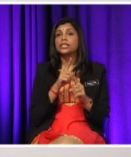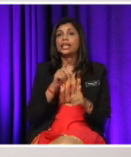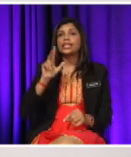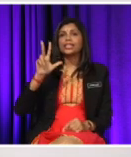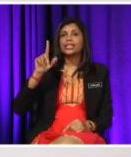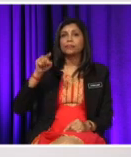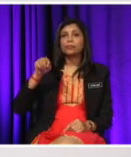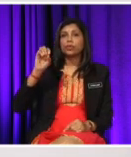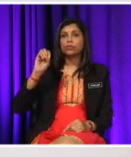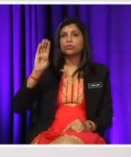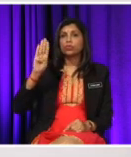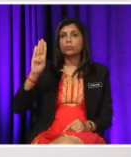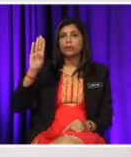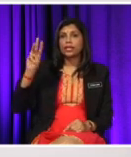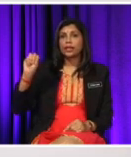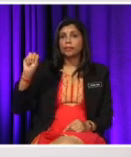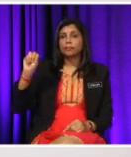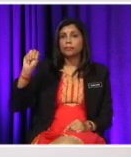04 mitepadu